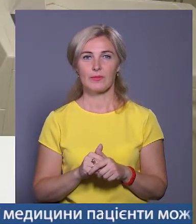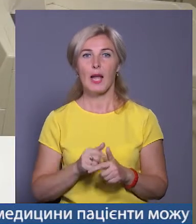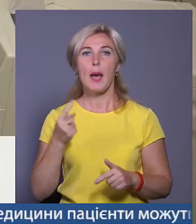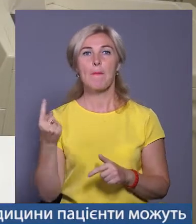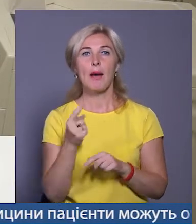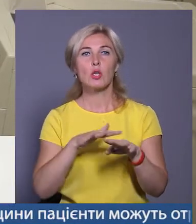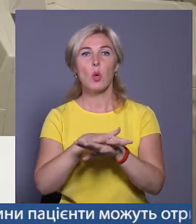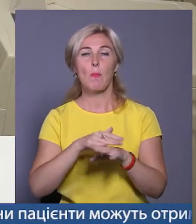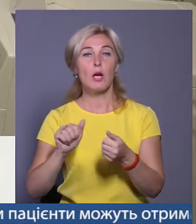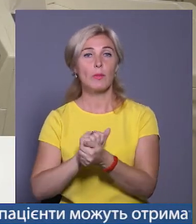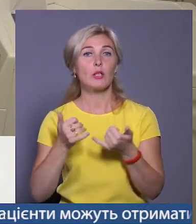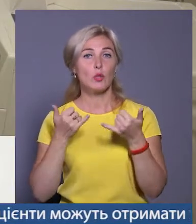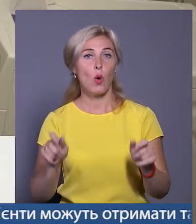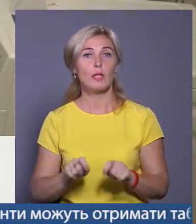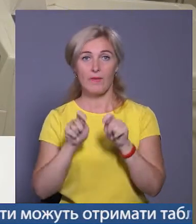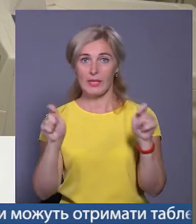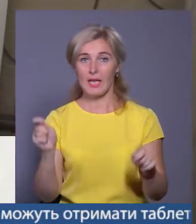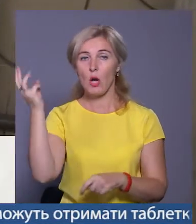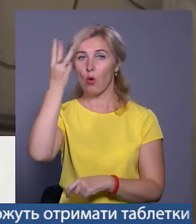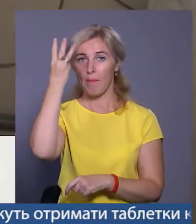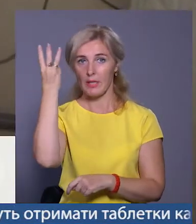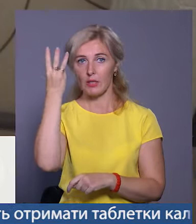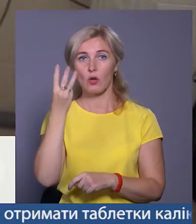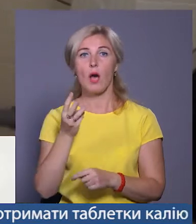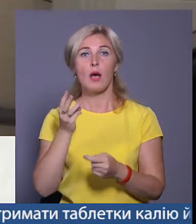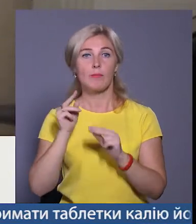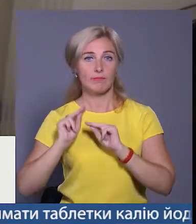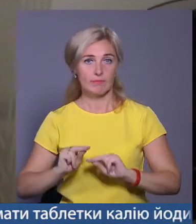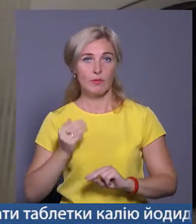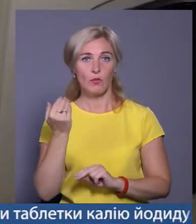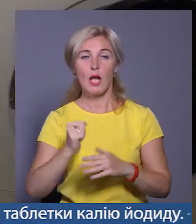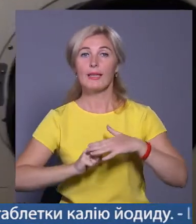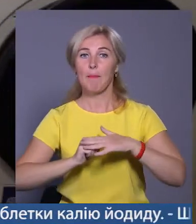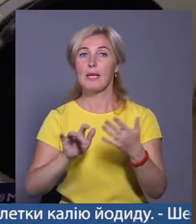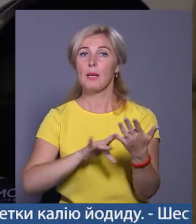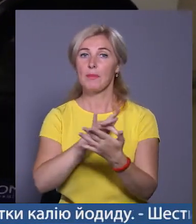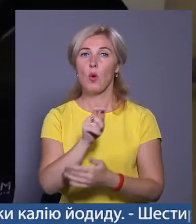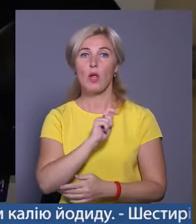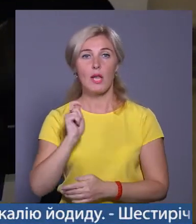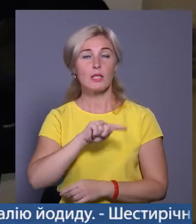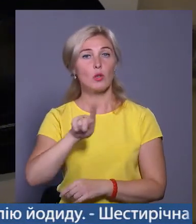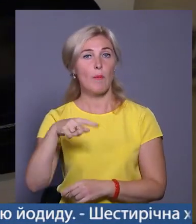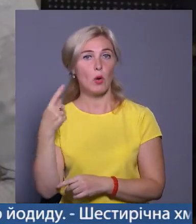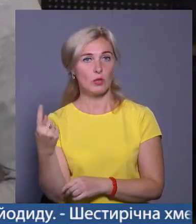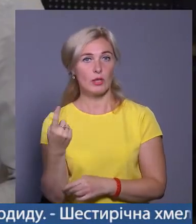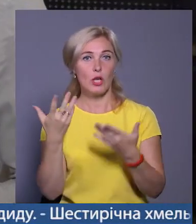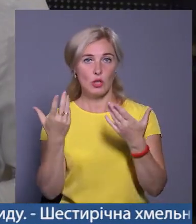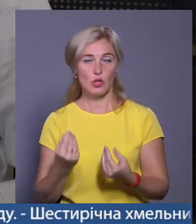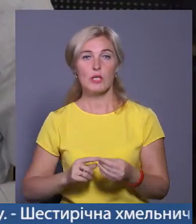Першу громадську пральню сьогодні відкрили у Хмельницькому. Функціонуватиме вона на базі міської лазні номер 1. Ще з